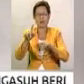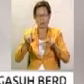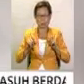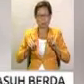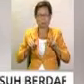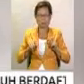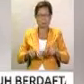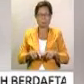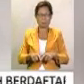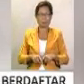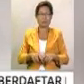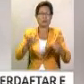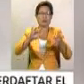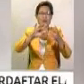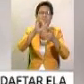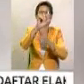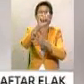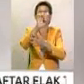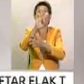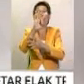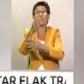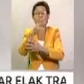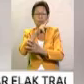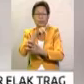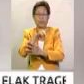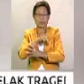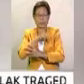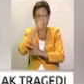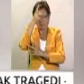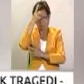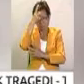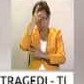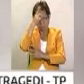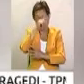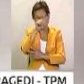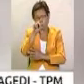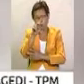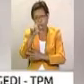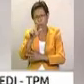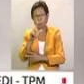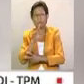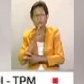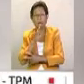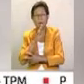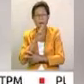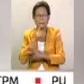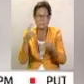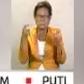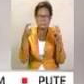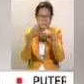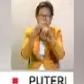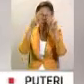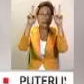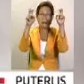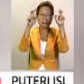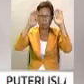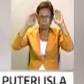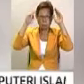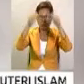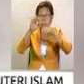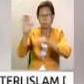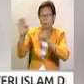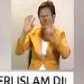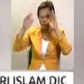swasta. Dalam laman sosial Facebook miliknya, Datuk Seri Dr. Zulkifli menegaskan implikasi tajuk menjadi perhatian